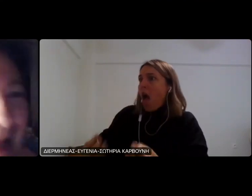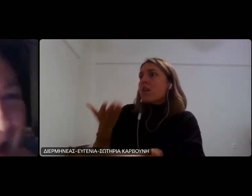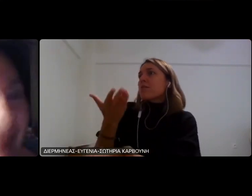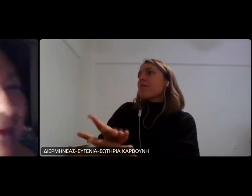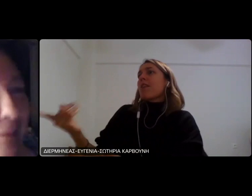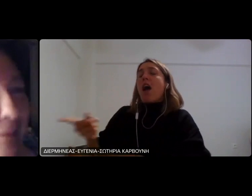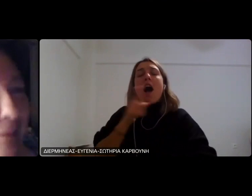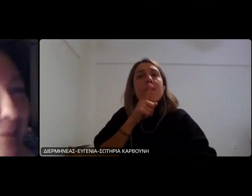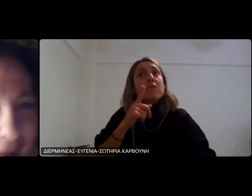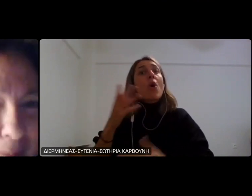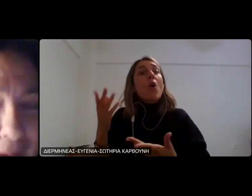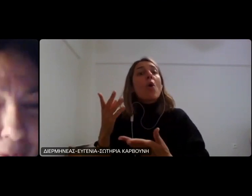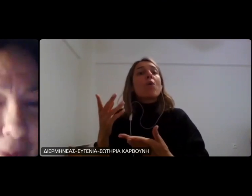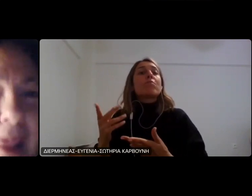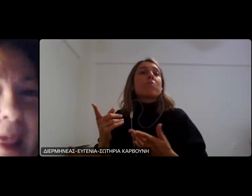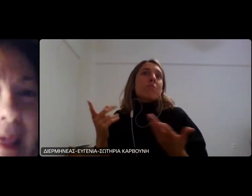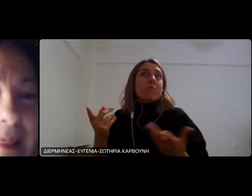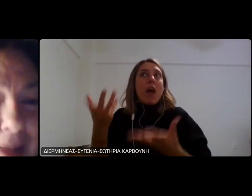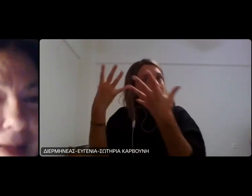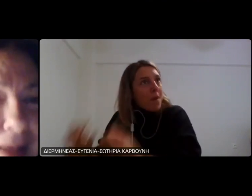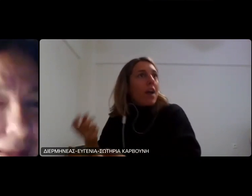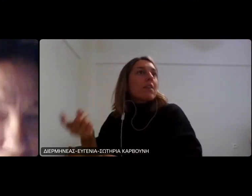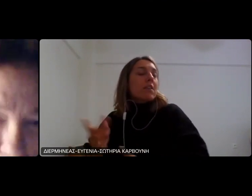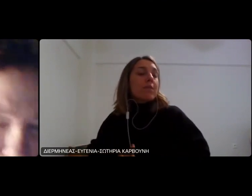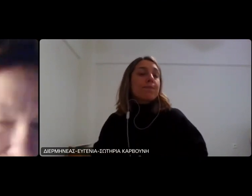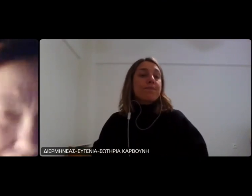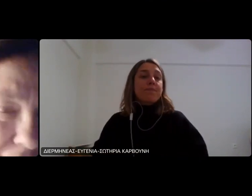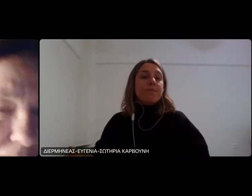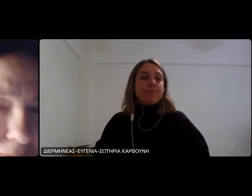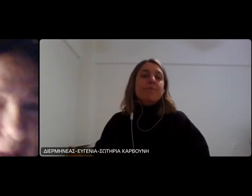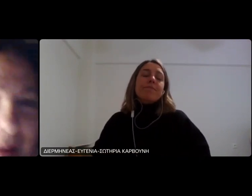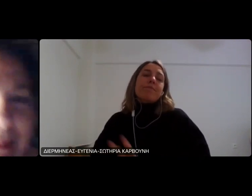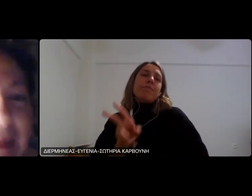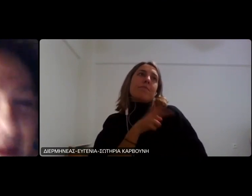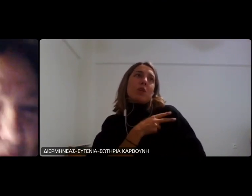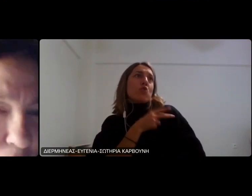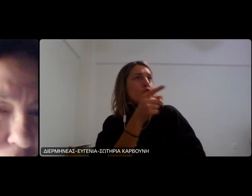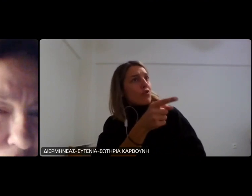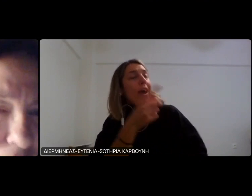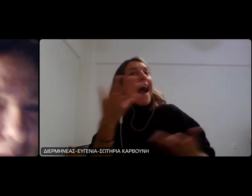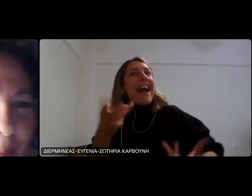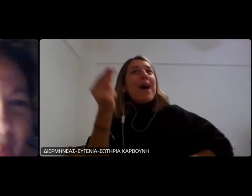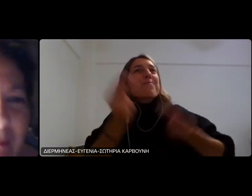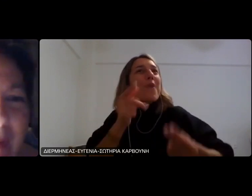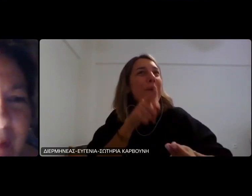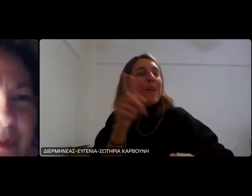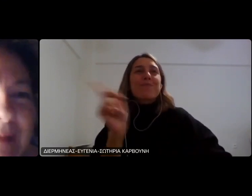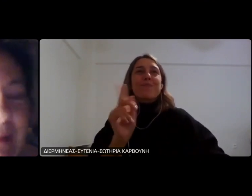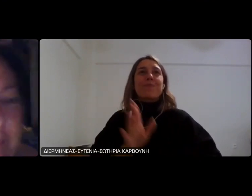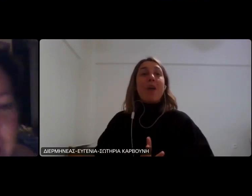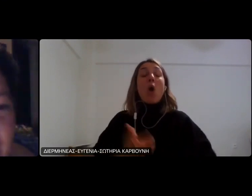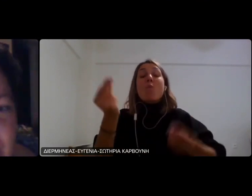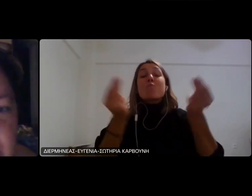επεξεργασία άλλοι κλπ. Αλλά υπάρχουν. Δεν είναι, και έχετε δίκιο, αλλά δεν είναι εκεί το πρόβλημα. Το πρόβλημα είναι